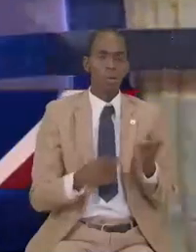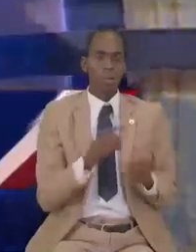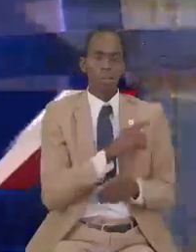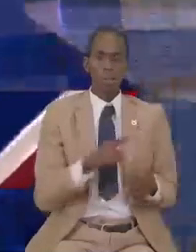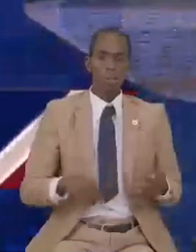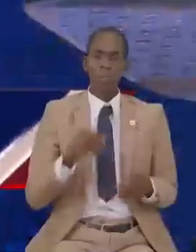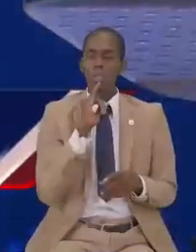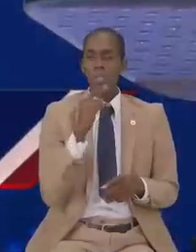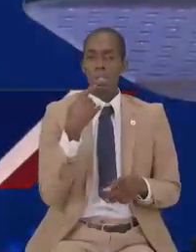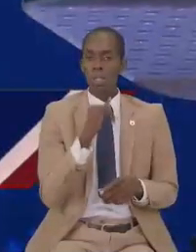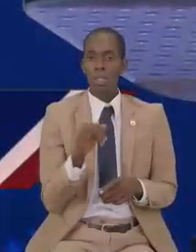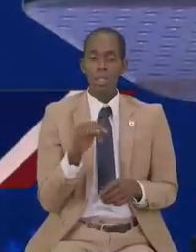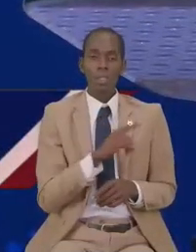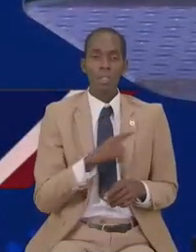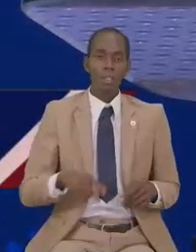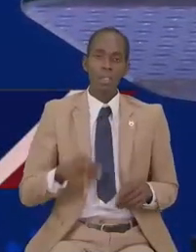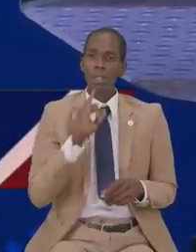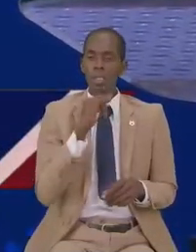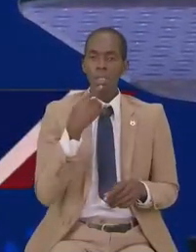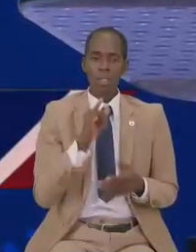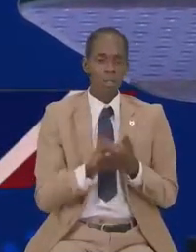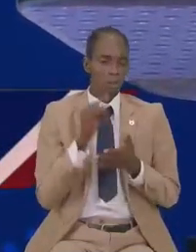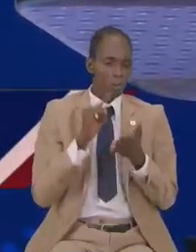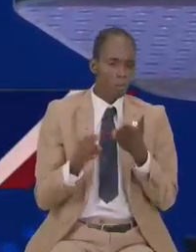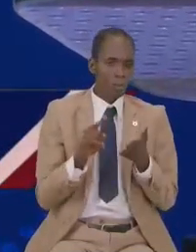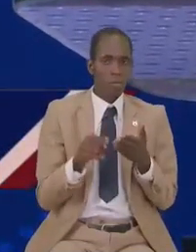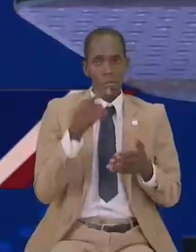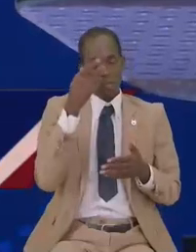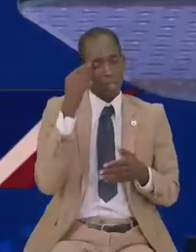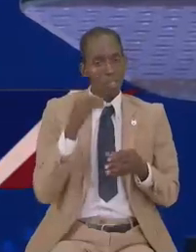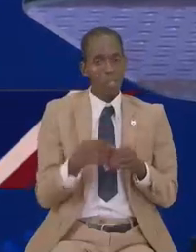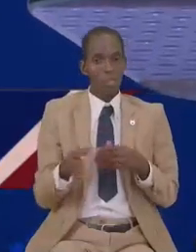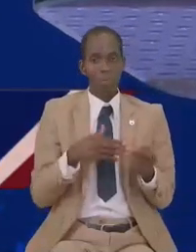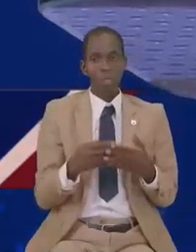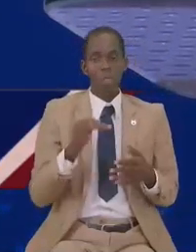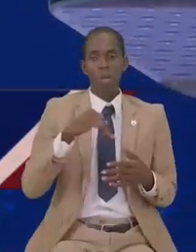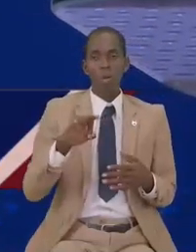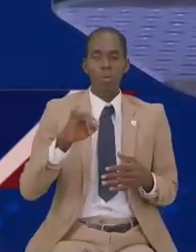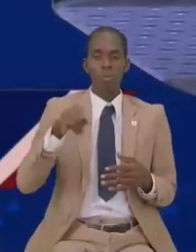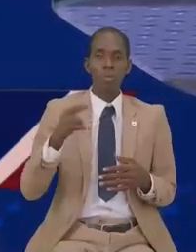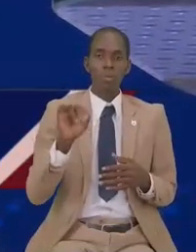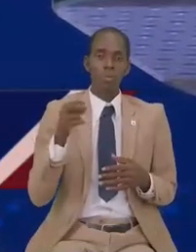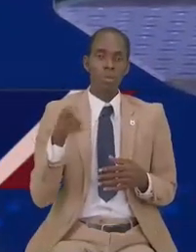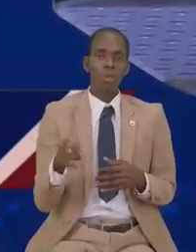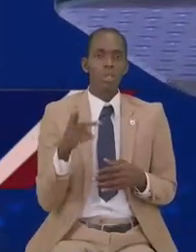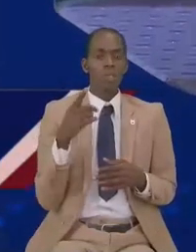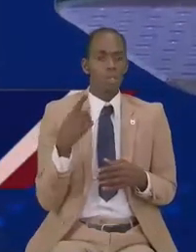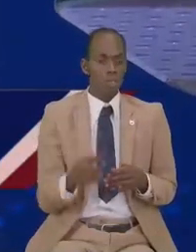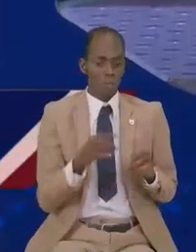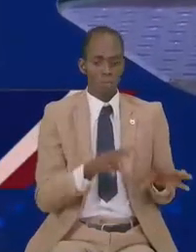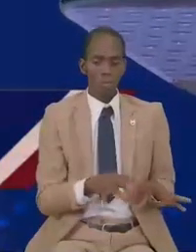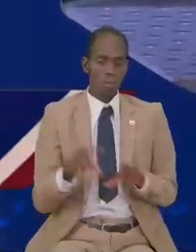Seigneur dit, examine-toi. Parce que dans le cas de Judas, la déportation au pays